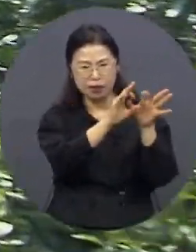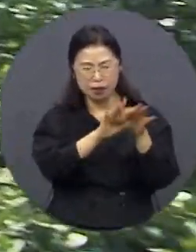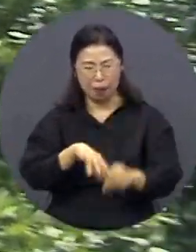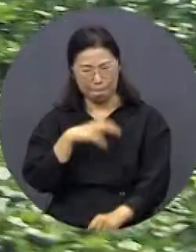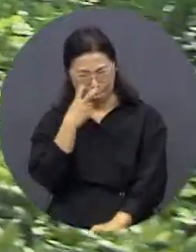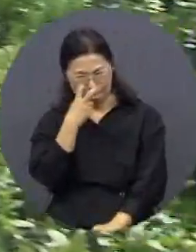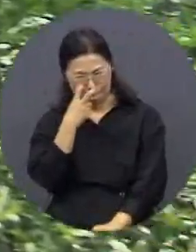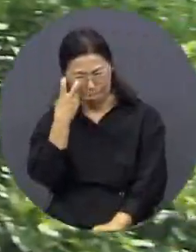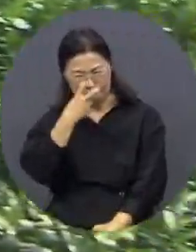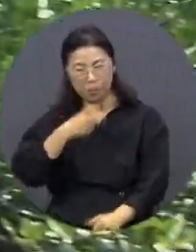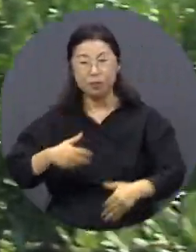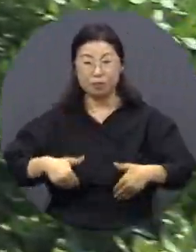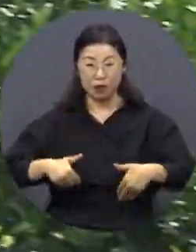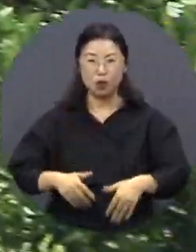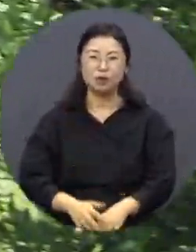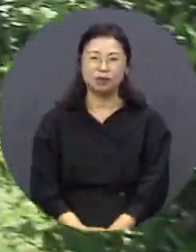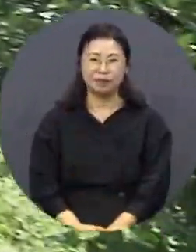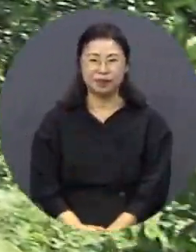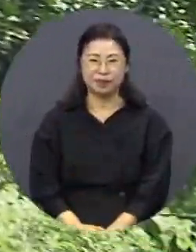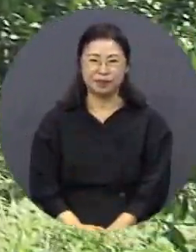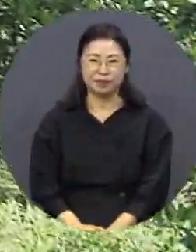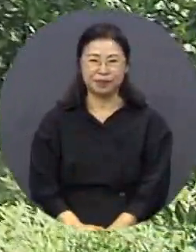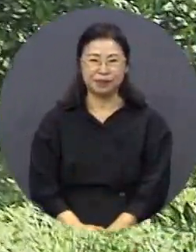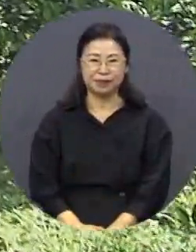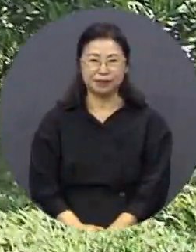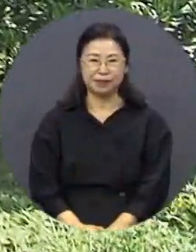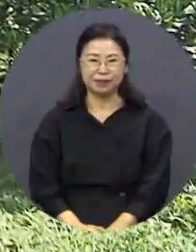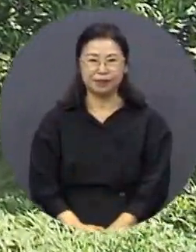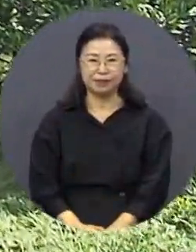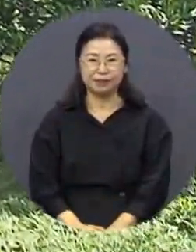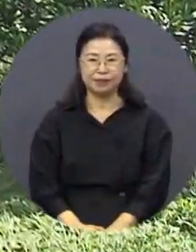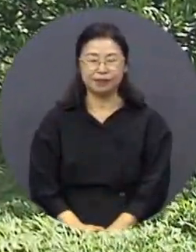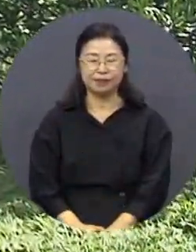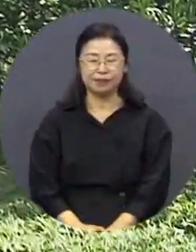모니터링이 필요해 보인다고 연구원은 설명했습니다